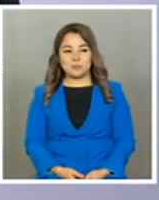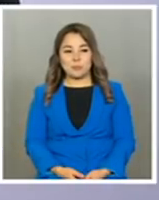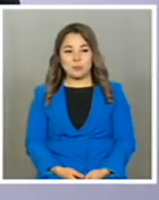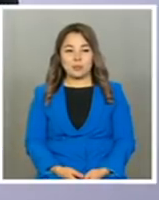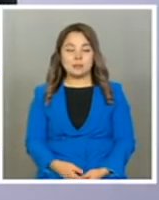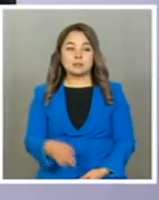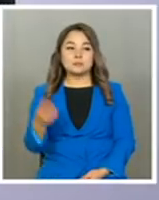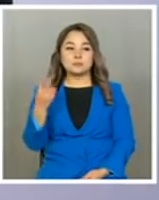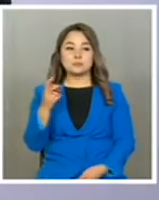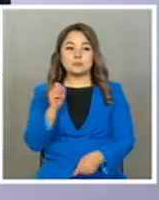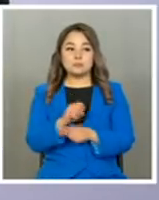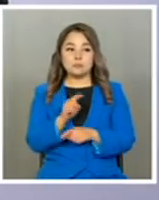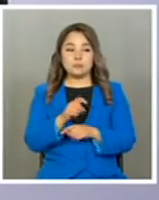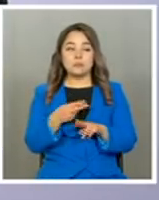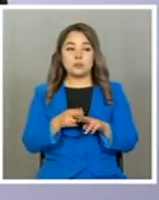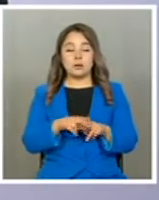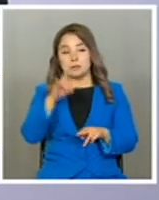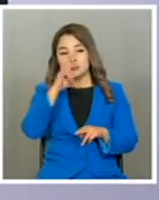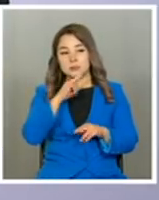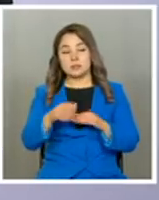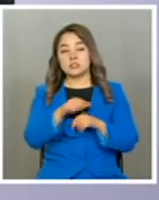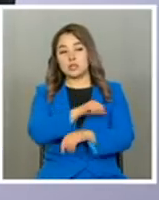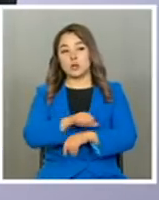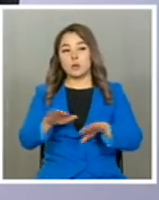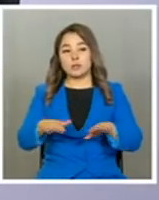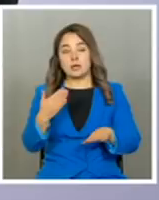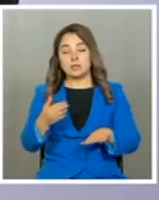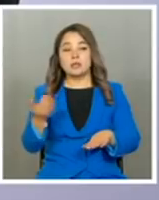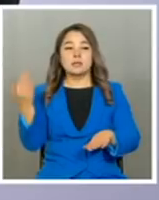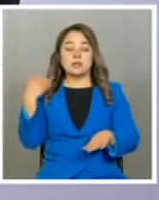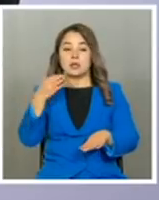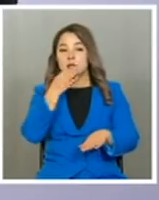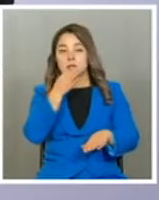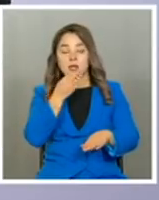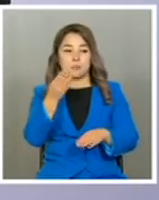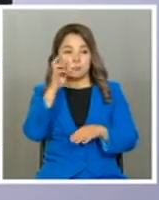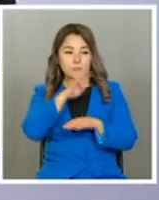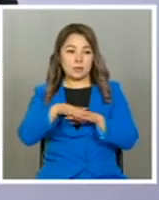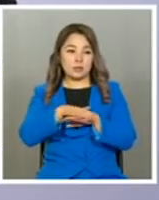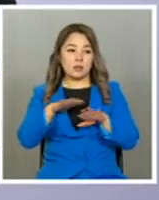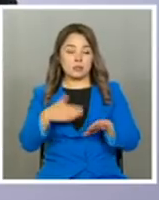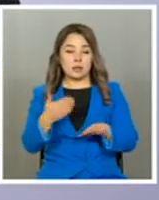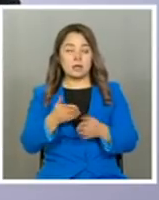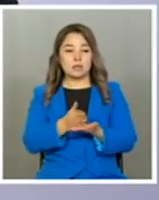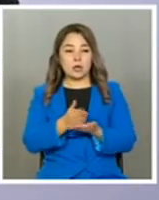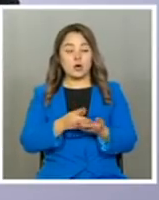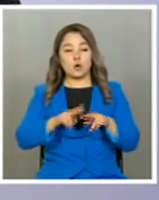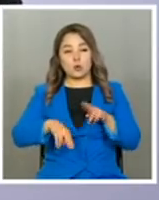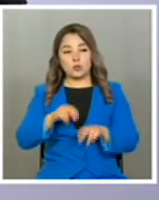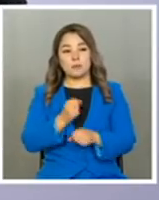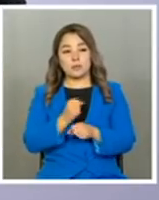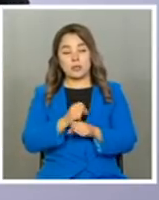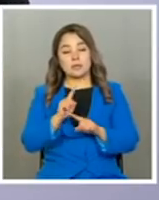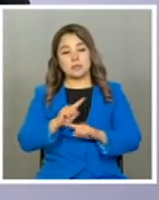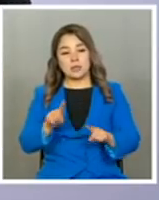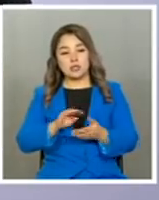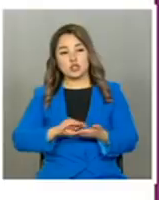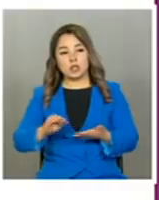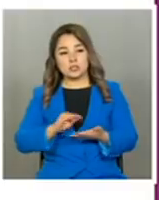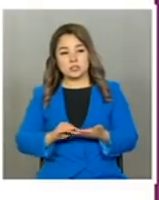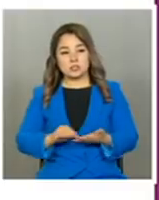Екінші тапсырма. Қазақстан территориясындағы ерте мемлекеттердің саяси құрылымының ерекшеліктерін